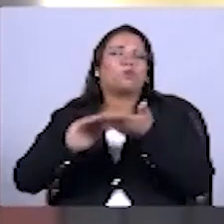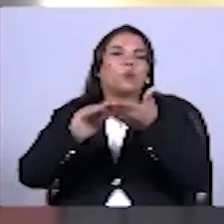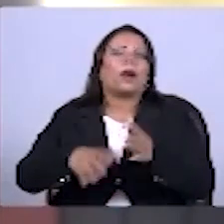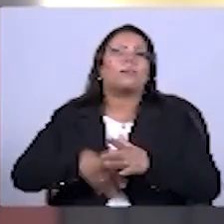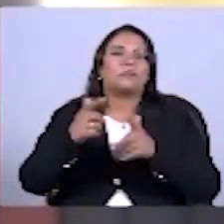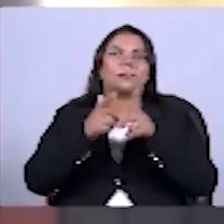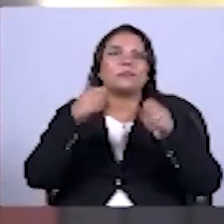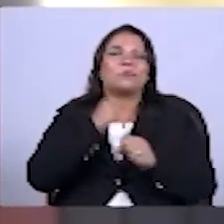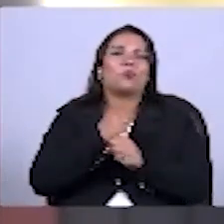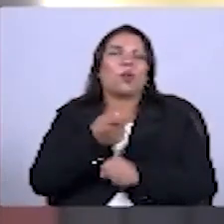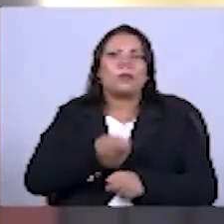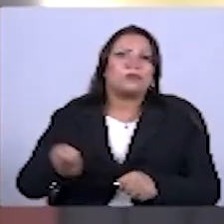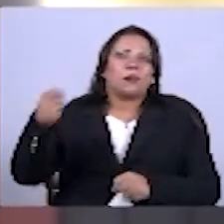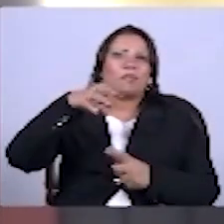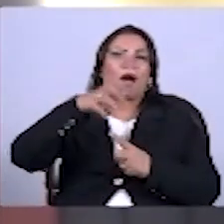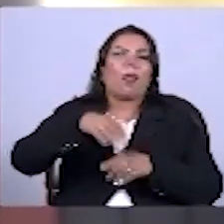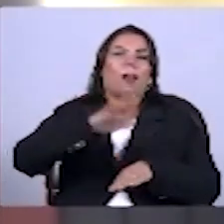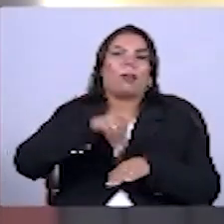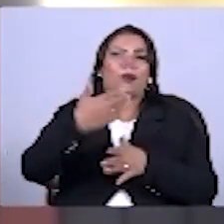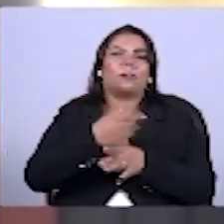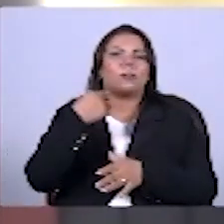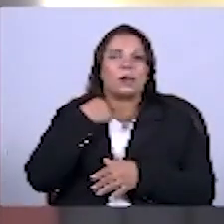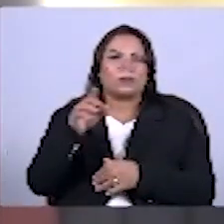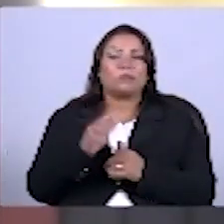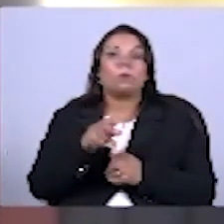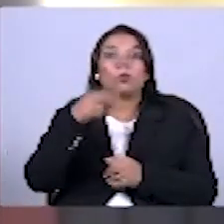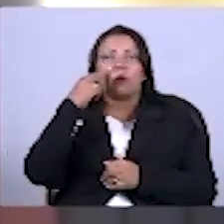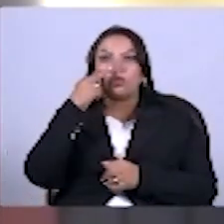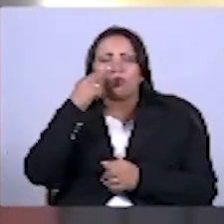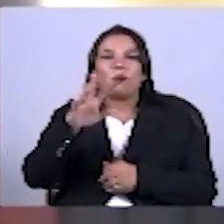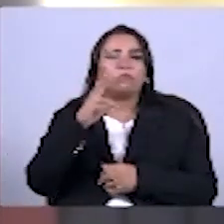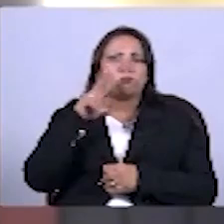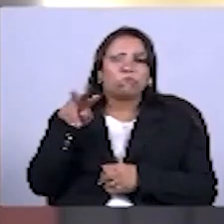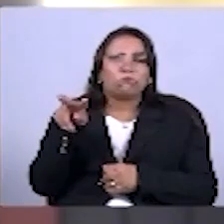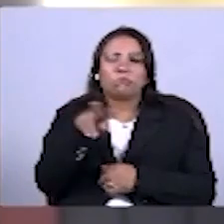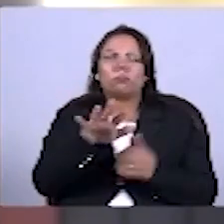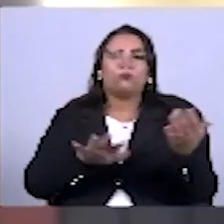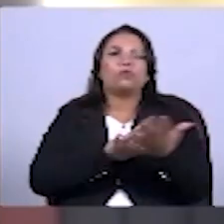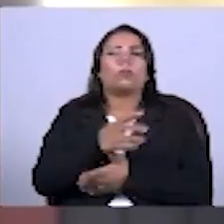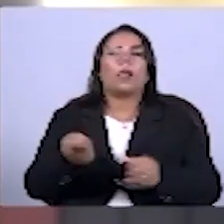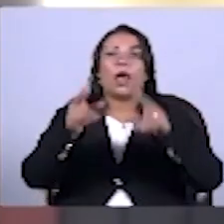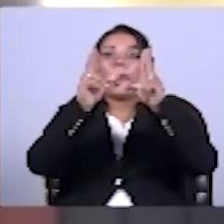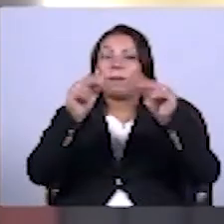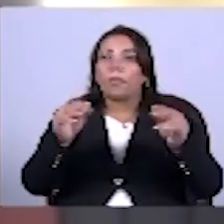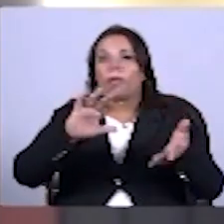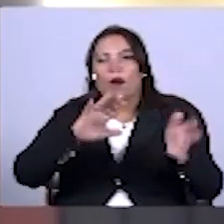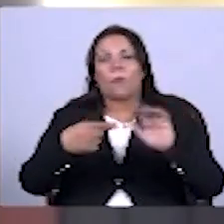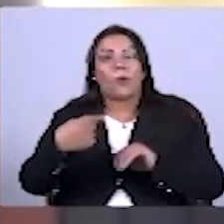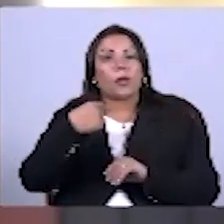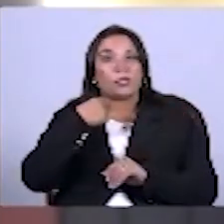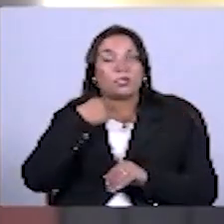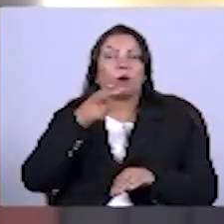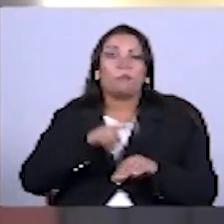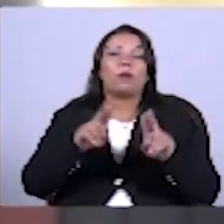ساع في ممارسه العدوان فطبعا المشهد مضطرب جدا في الشرق الاوسط سواء كان في لبنان او غزه